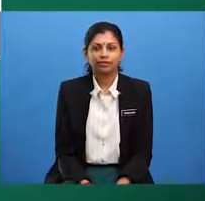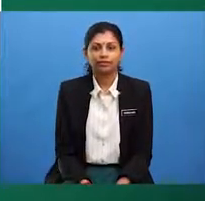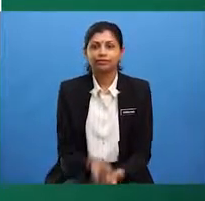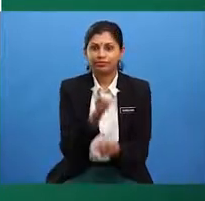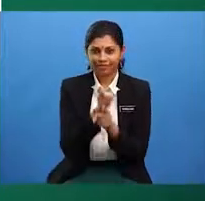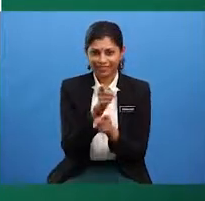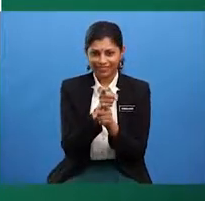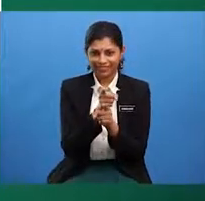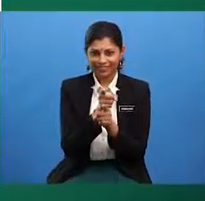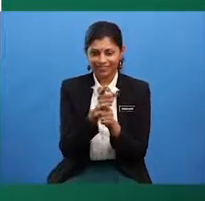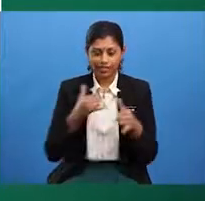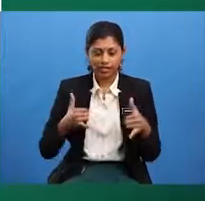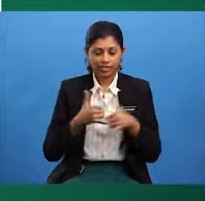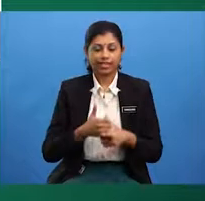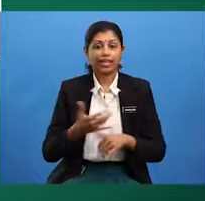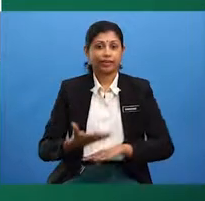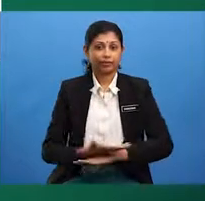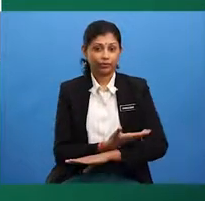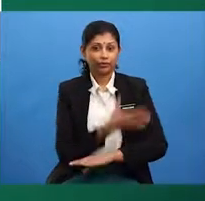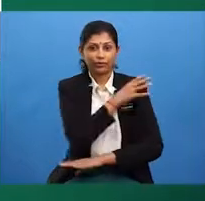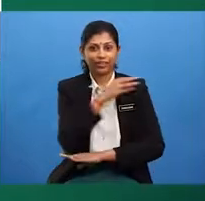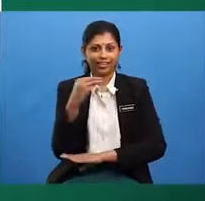Tepat sekali, jaket bulu dan